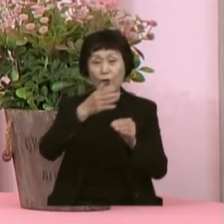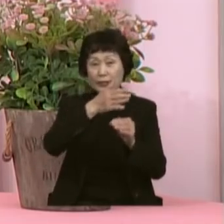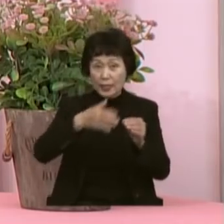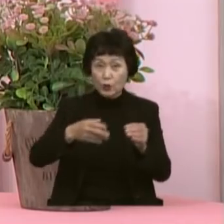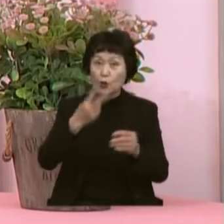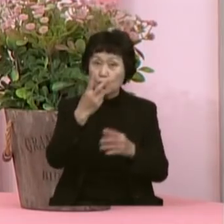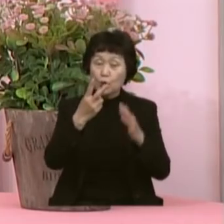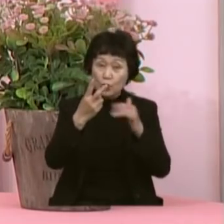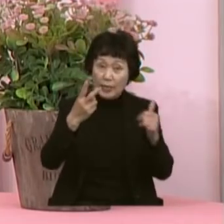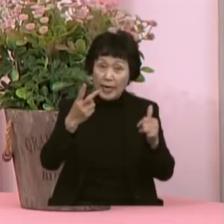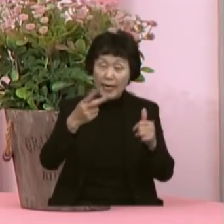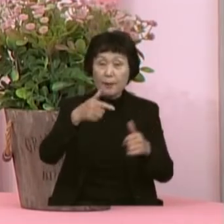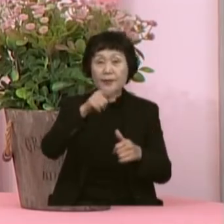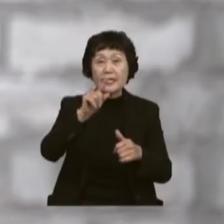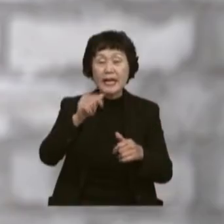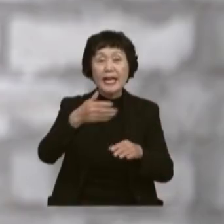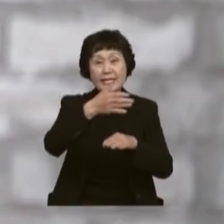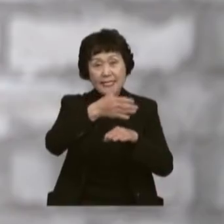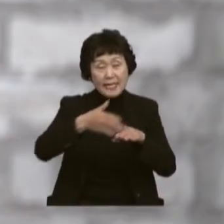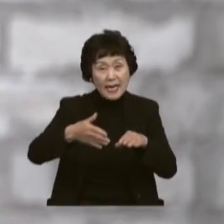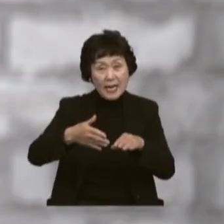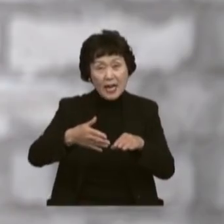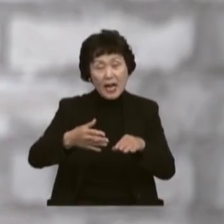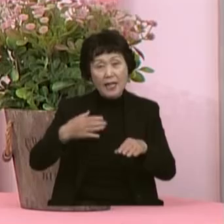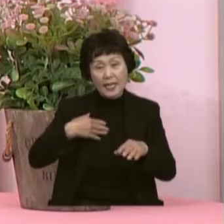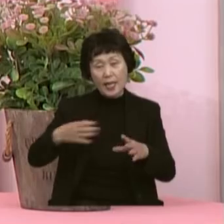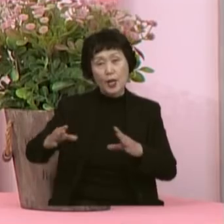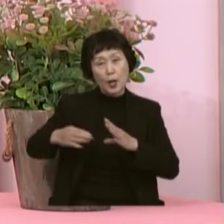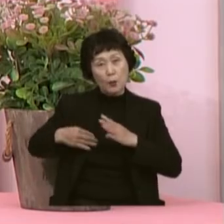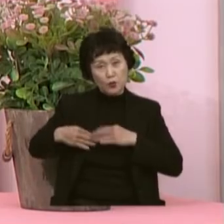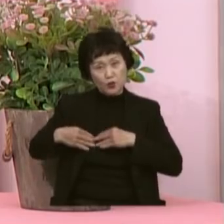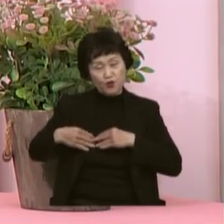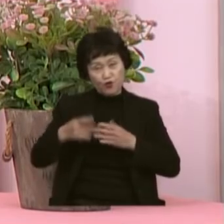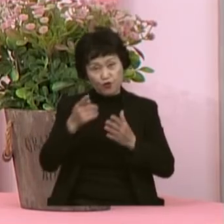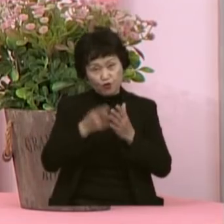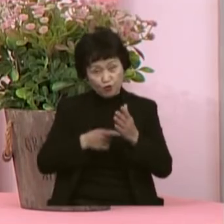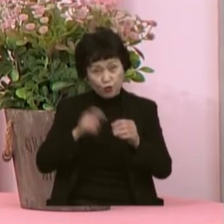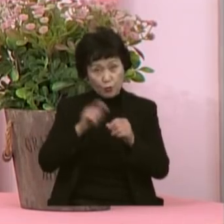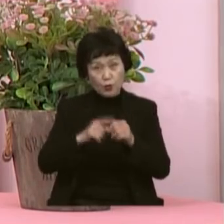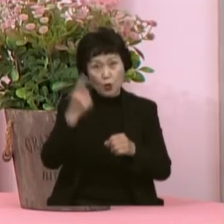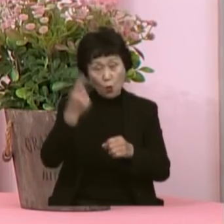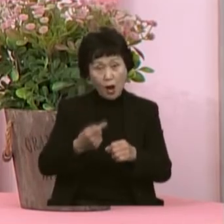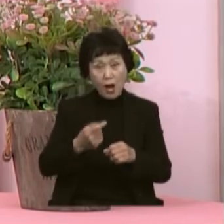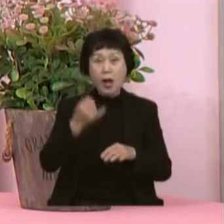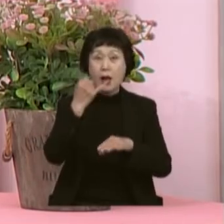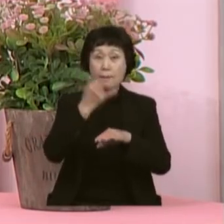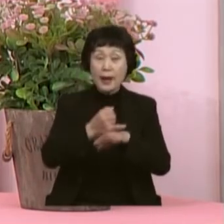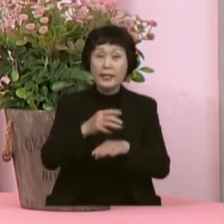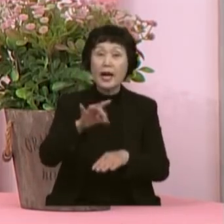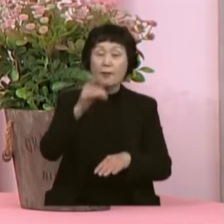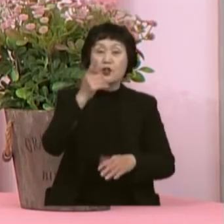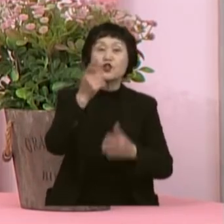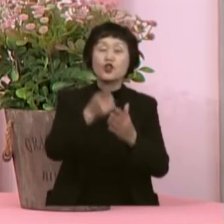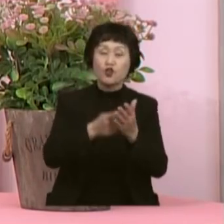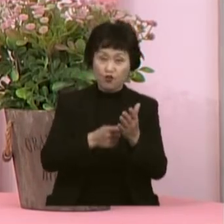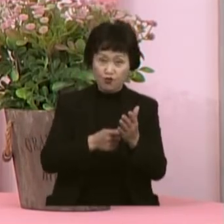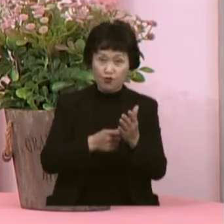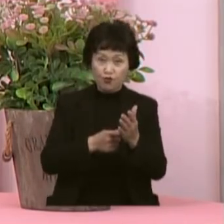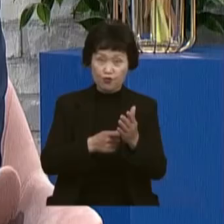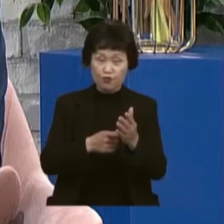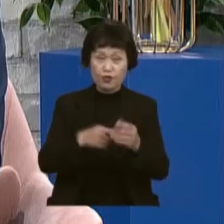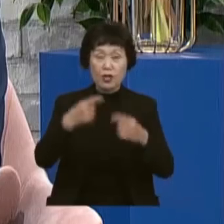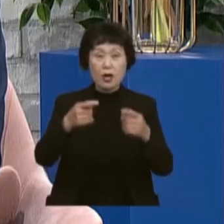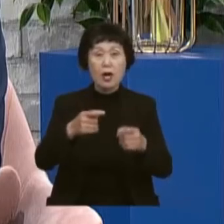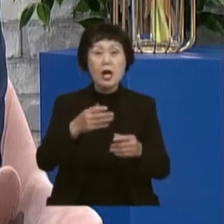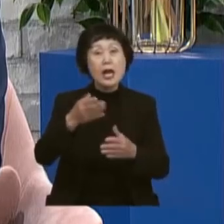잘라서 저한테 붙이는 수술을 하러 들어온 거예요. 우리 막내가 먼저 들어가서 좀 사이즈가 큰 간이 먼저 자르고 14시간 동안 자른